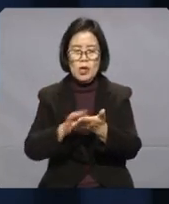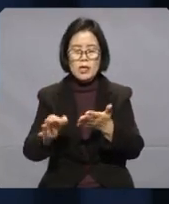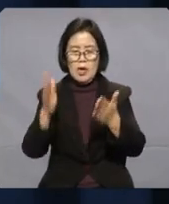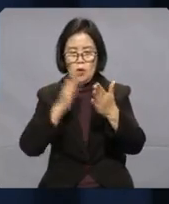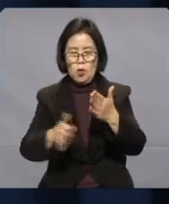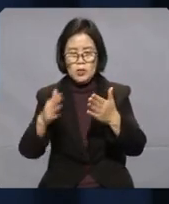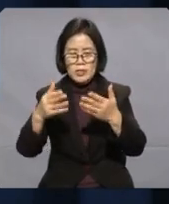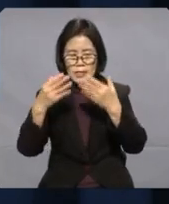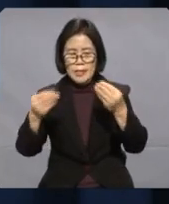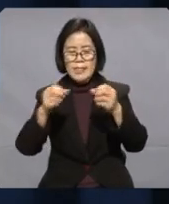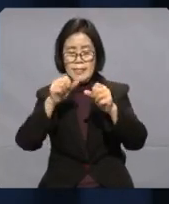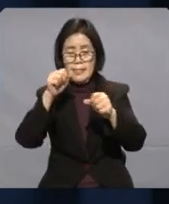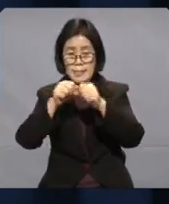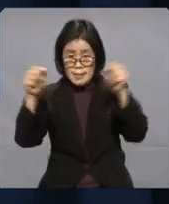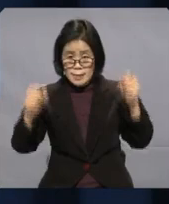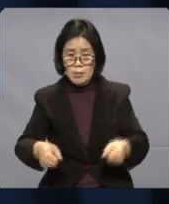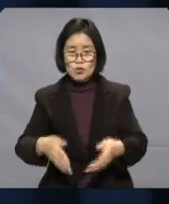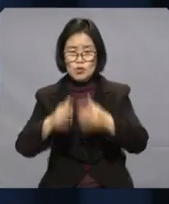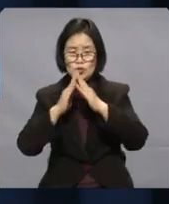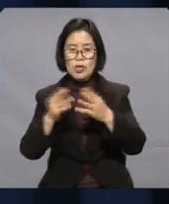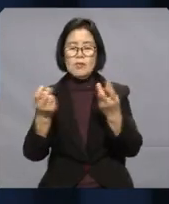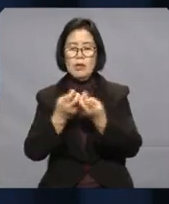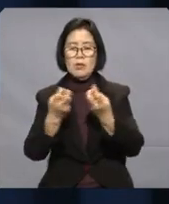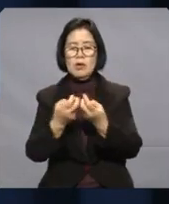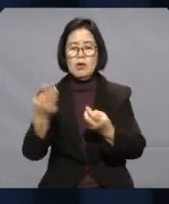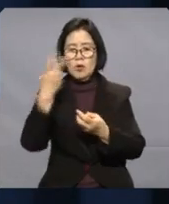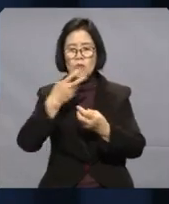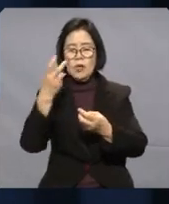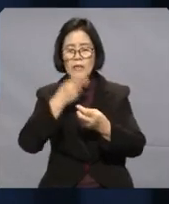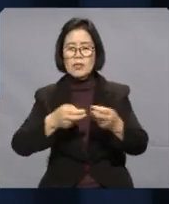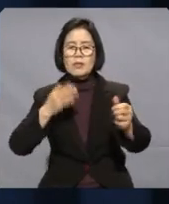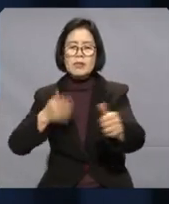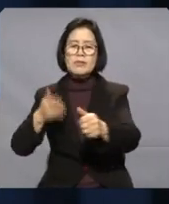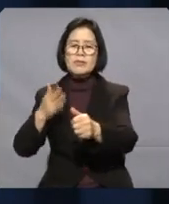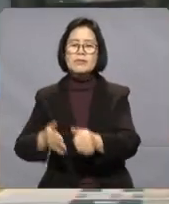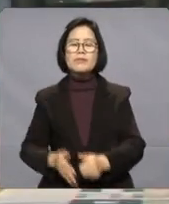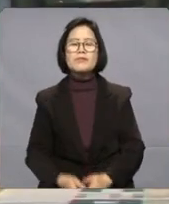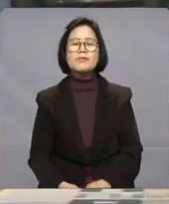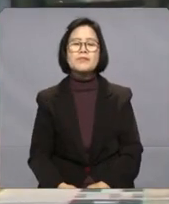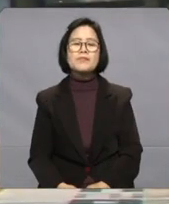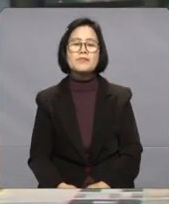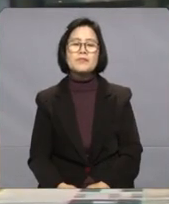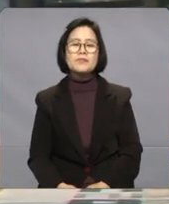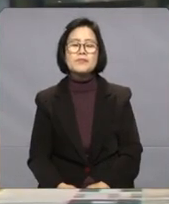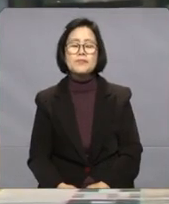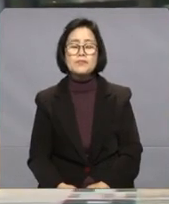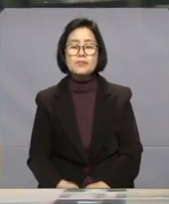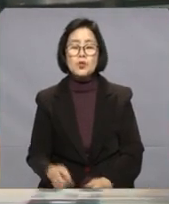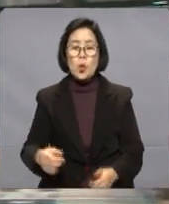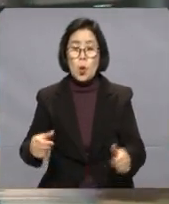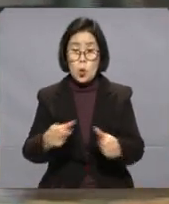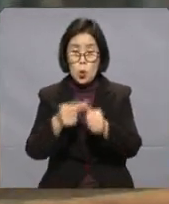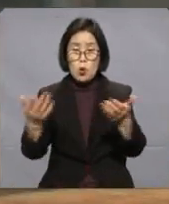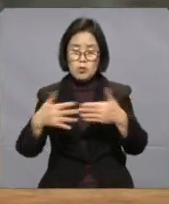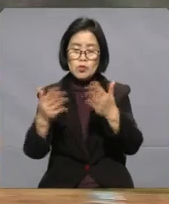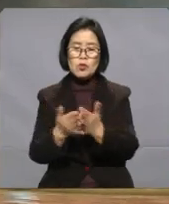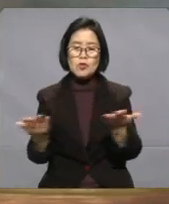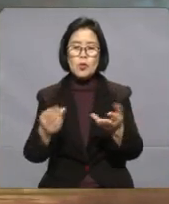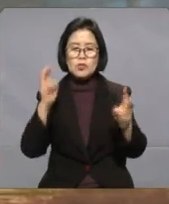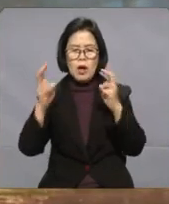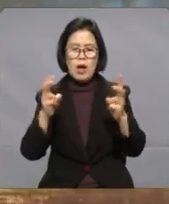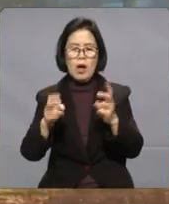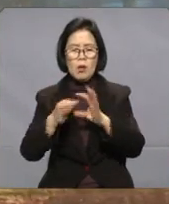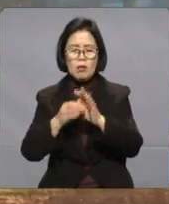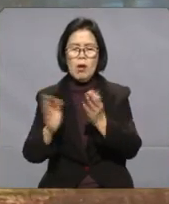회계 공시 시스템을 구축하는 방안을 검토하기 바랍니다 한편 고용부는 노사관계의